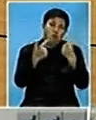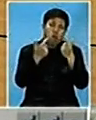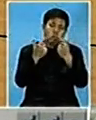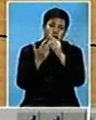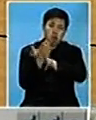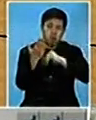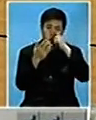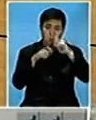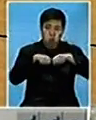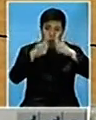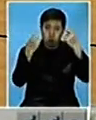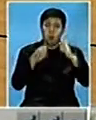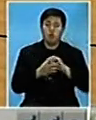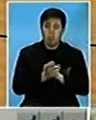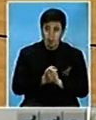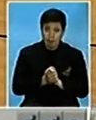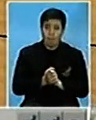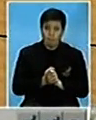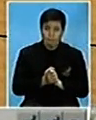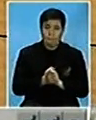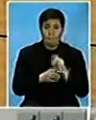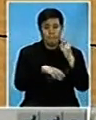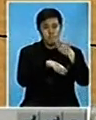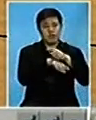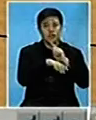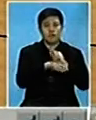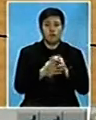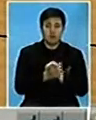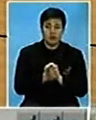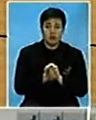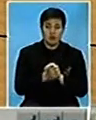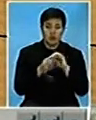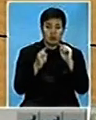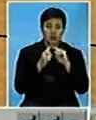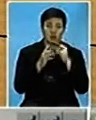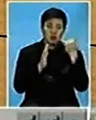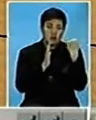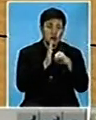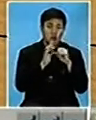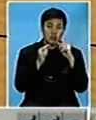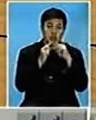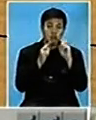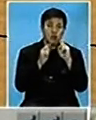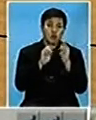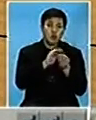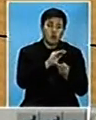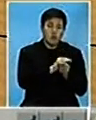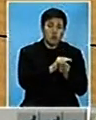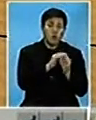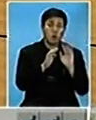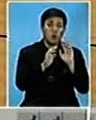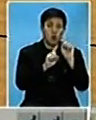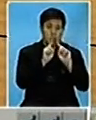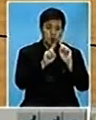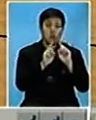ย่างใหญ่หลวงท่านประธานครับในคดีซุกหุ้นดังกล่าวมีผู้ไปยื่น